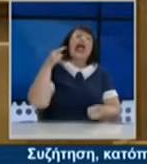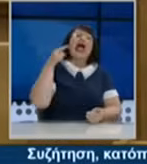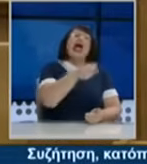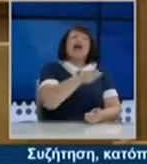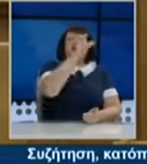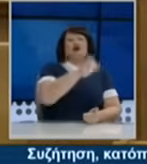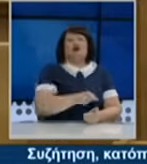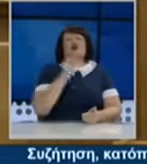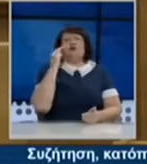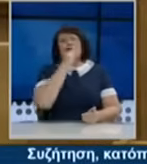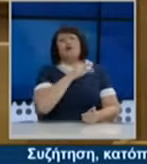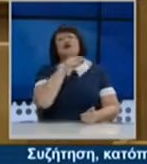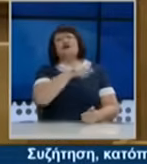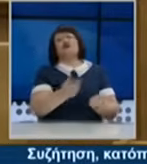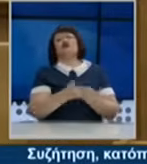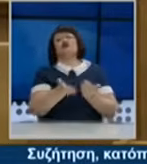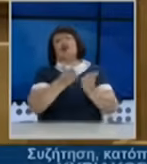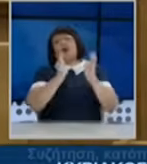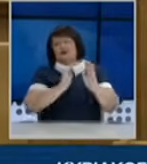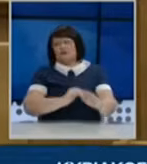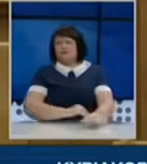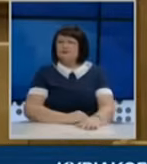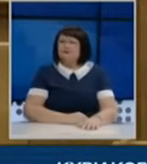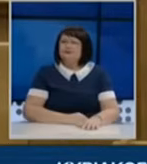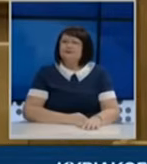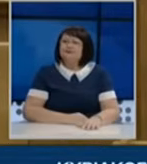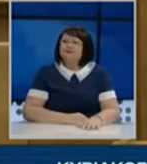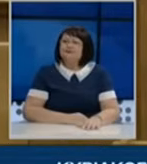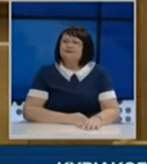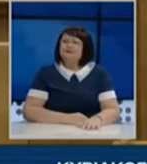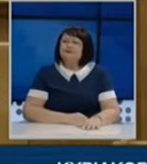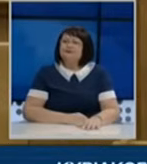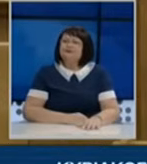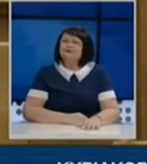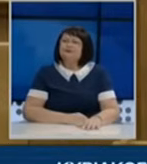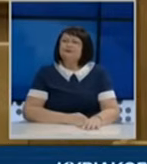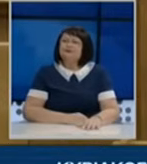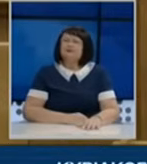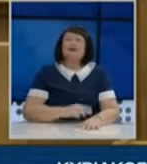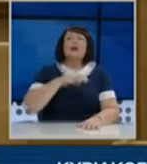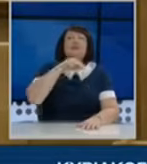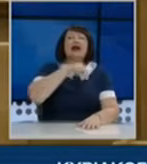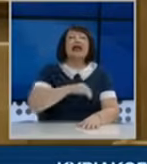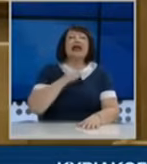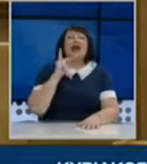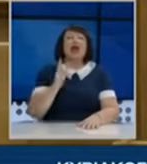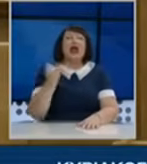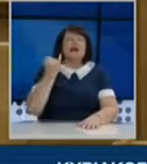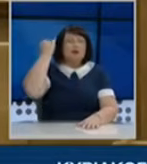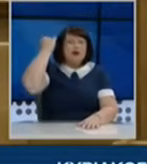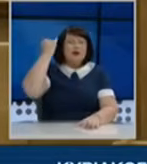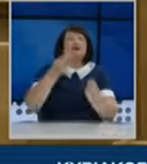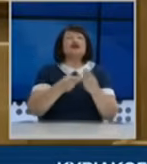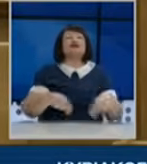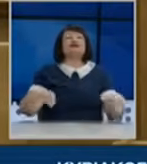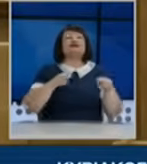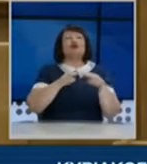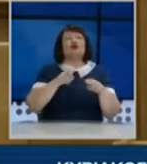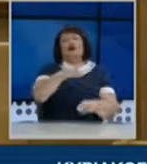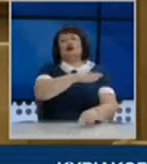Πρωθυπουργός. Πάμε και στο άλλο. Έχω μπροστά μου τη Μαρία Καραμανόφ, αντιπρόεδρος ΟΣΤΕ. Το